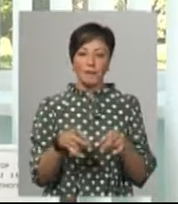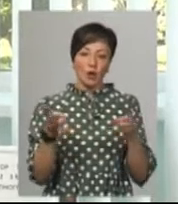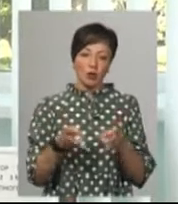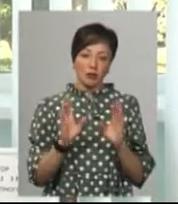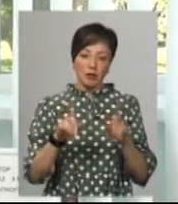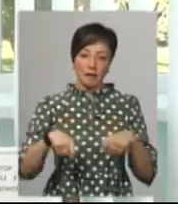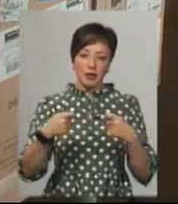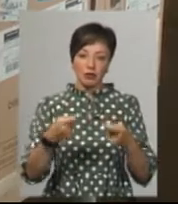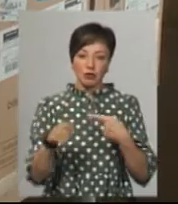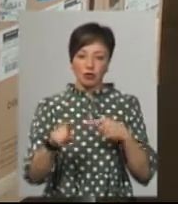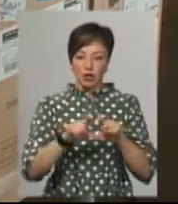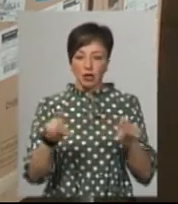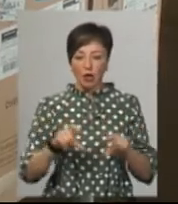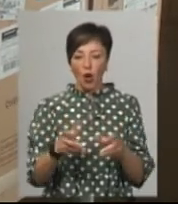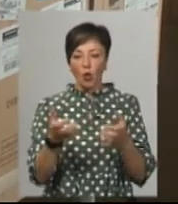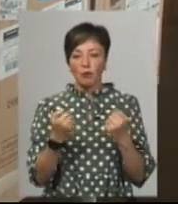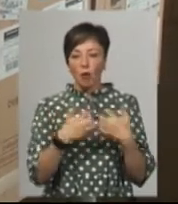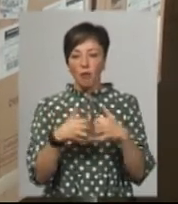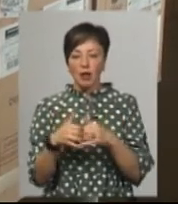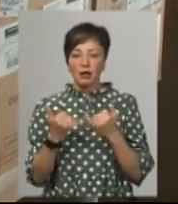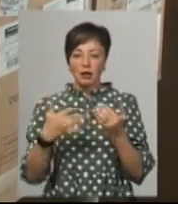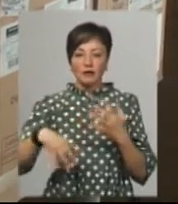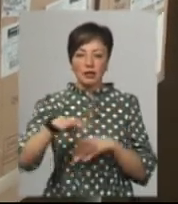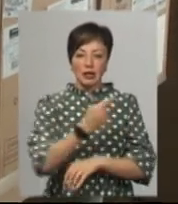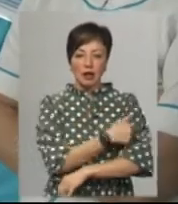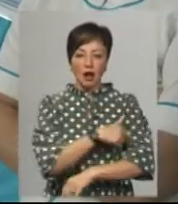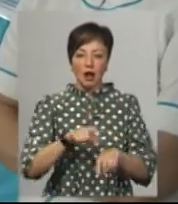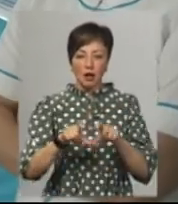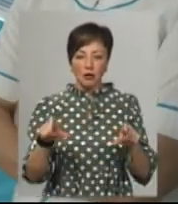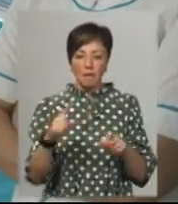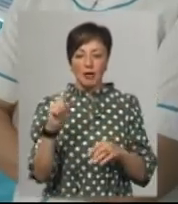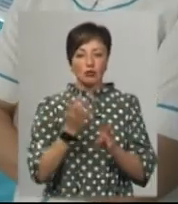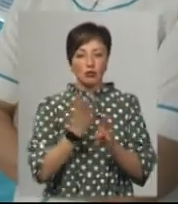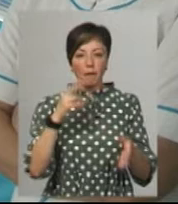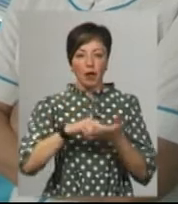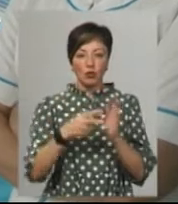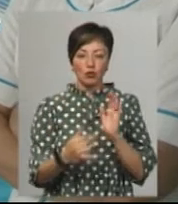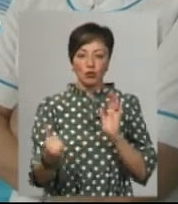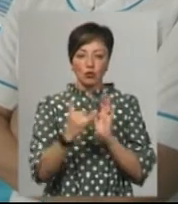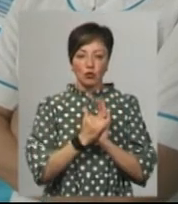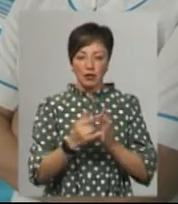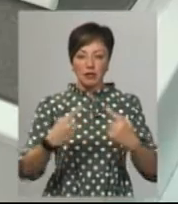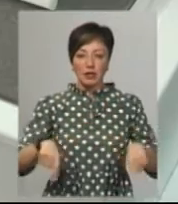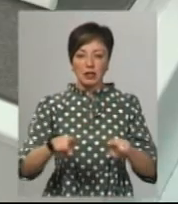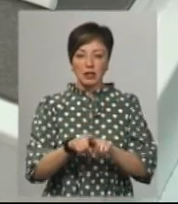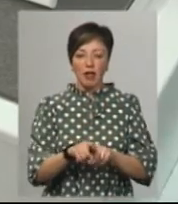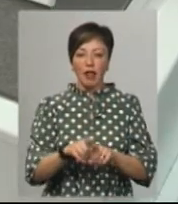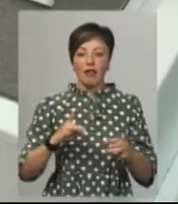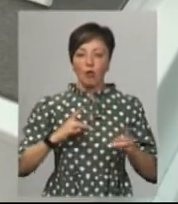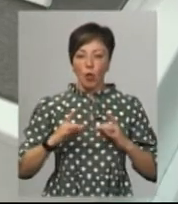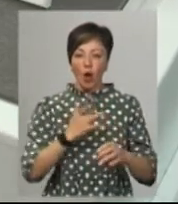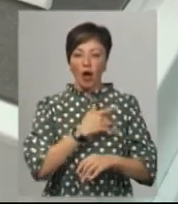будемо передавати в інші заклади. Отримали обладнання для усієї лікарні. Та першочергово планують встановити його у відділеннях